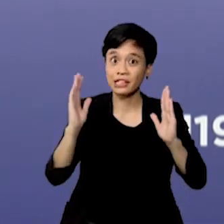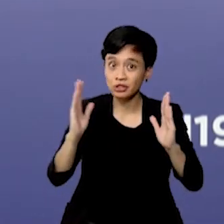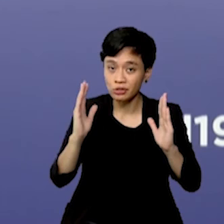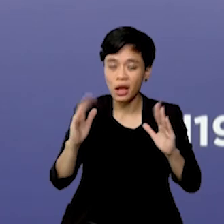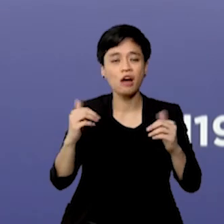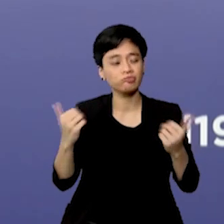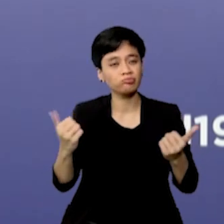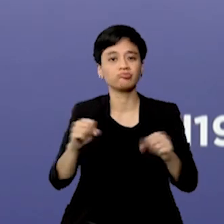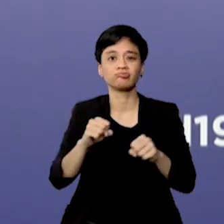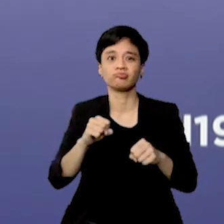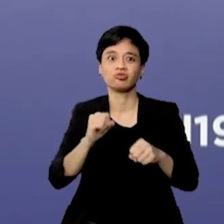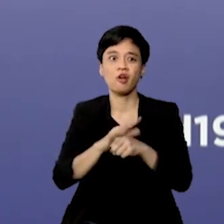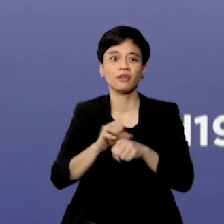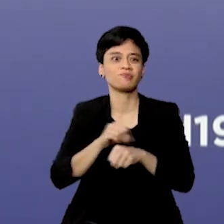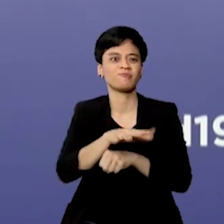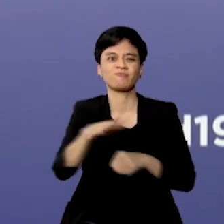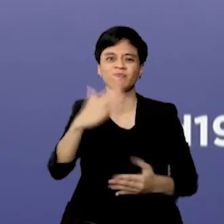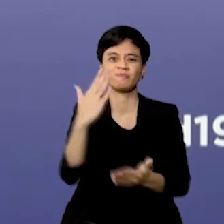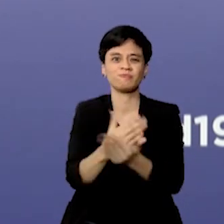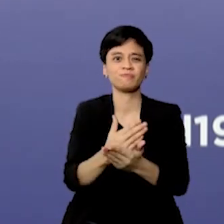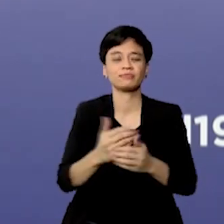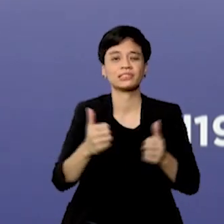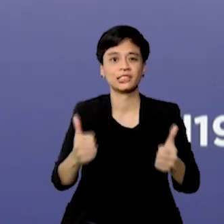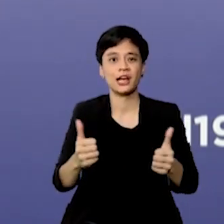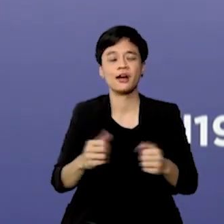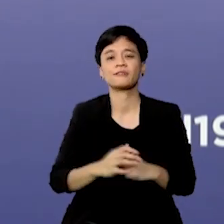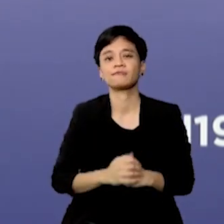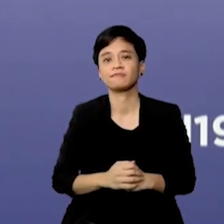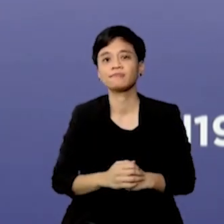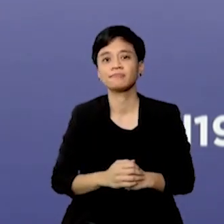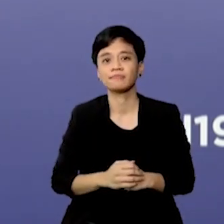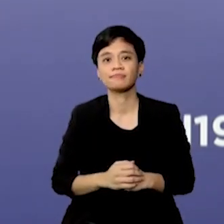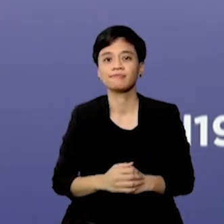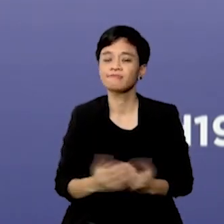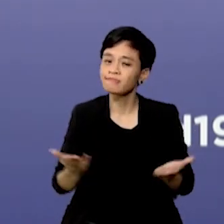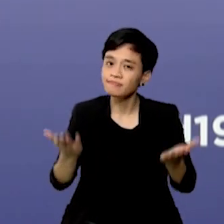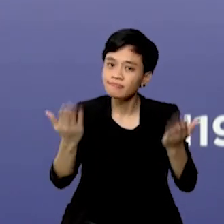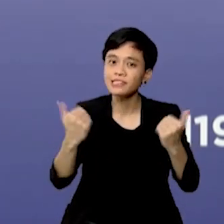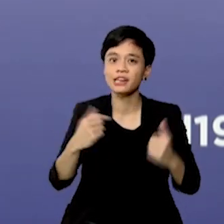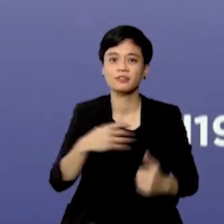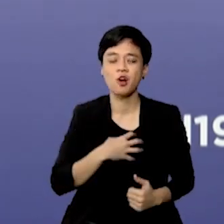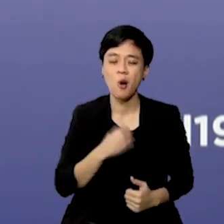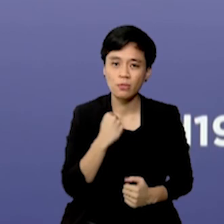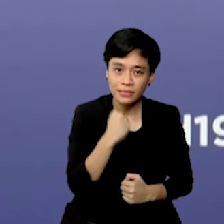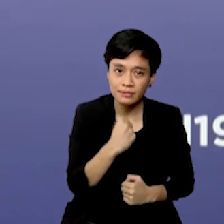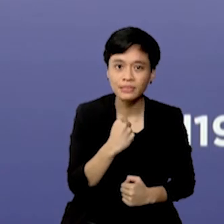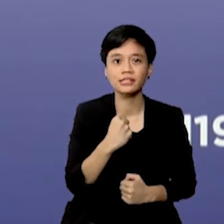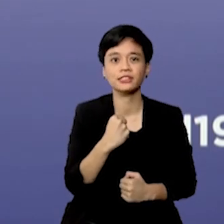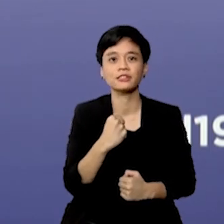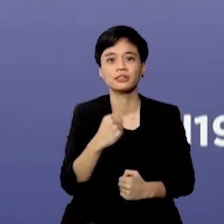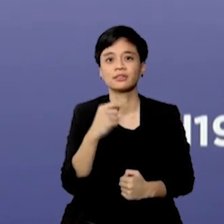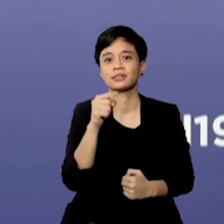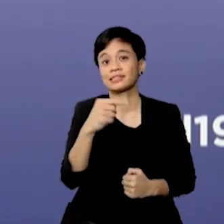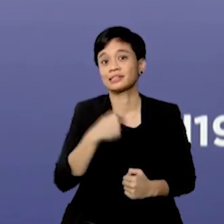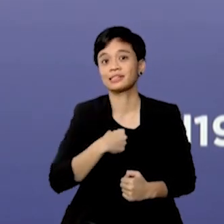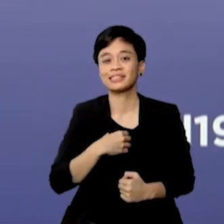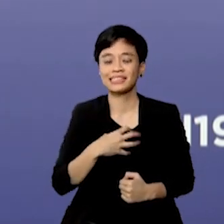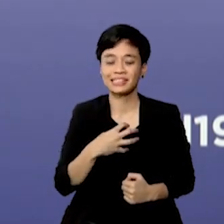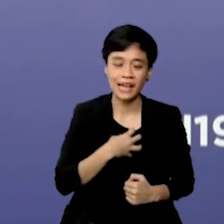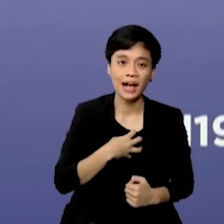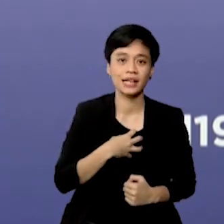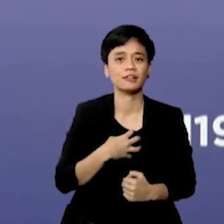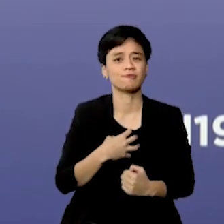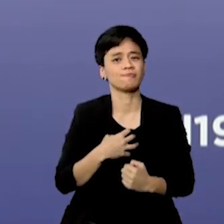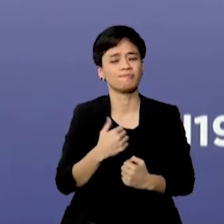mengendalikan penularan COVID-19 ini. Saudara-saudara, mari dengan optimisme, kita yakin bisa melakukan ini.